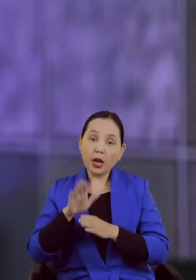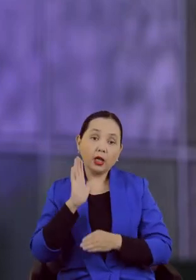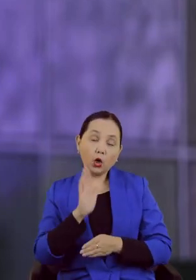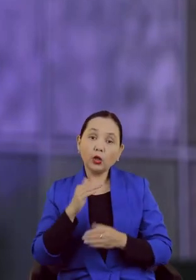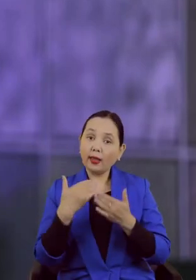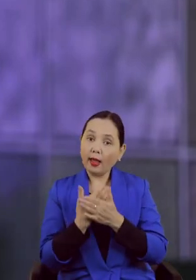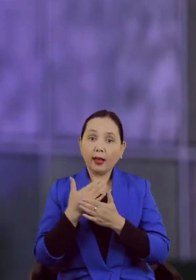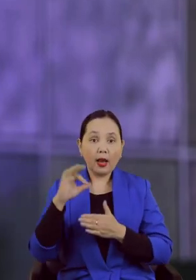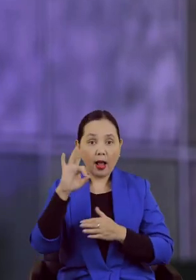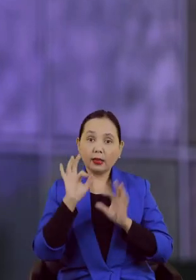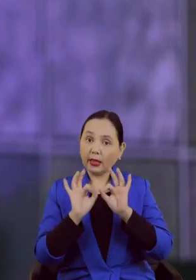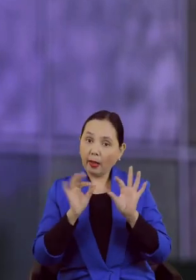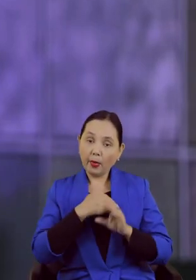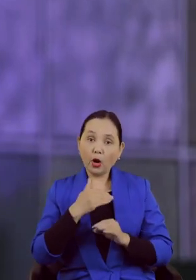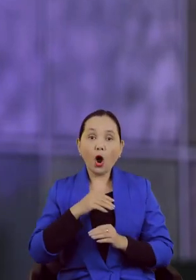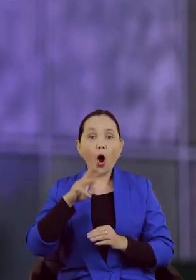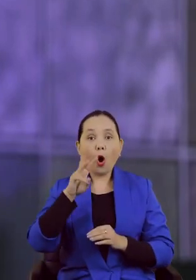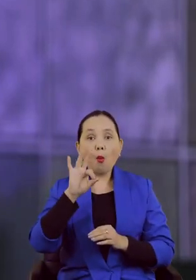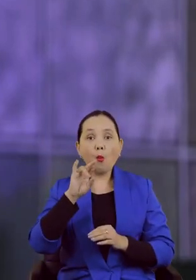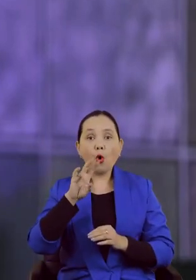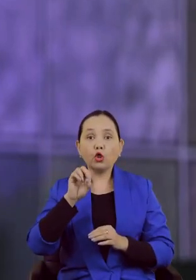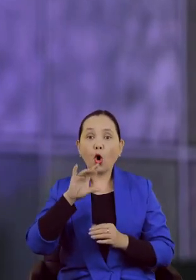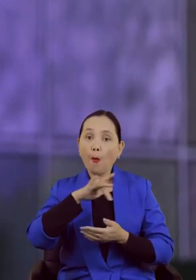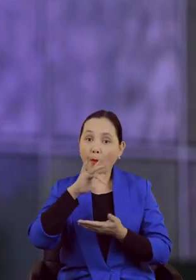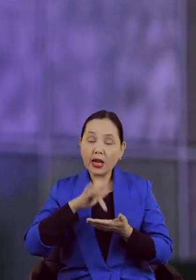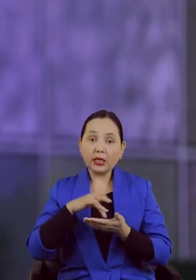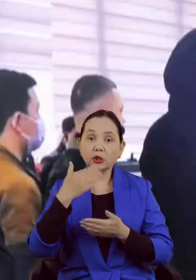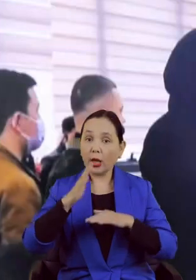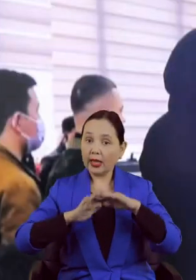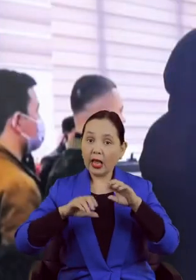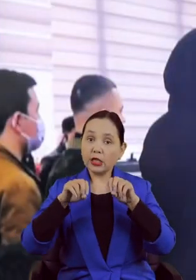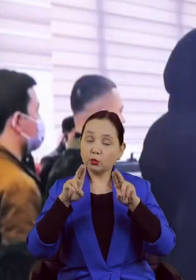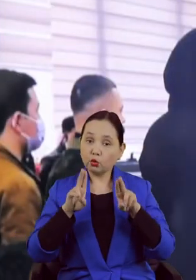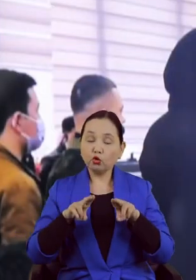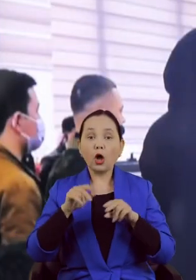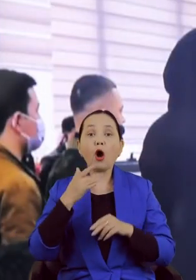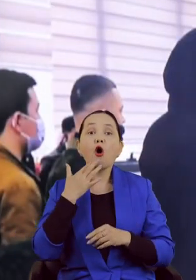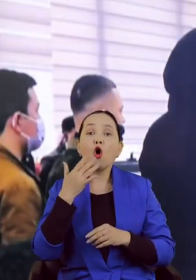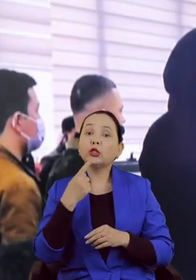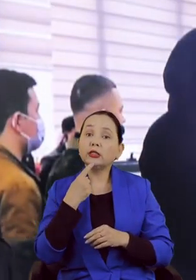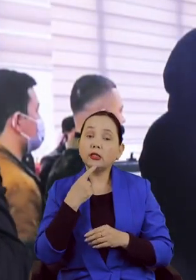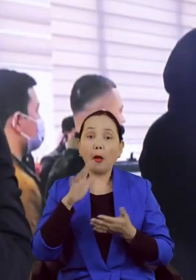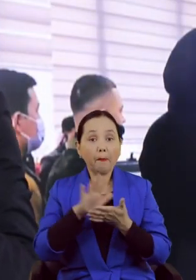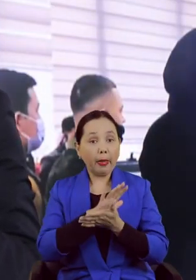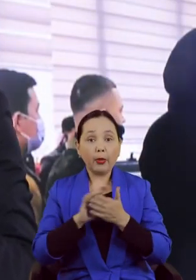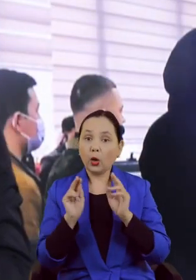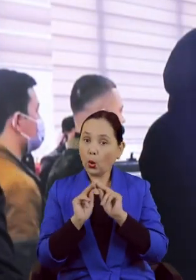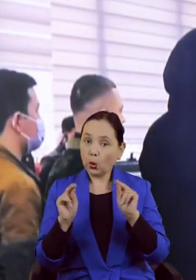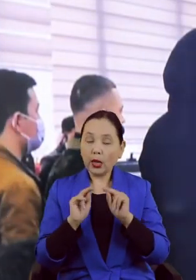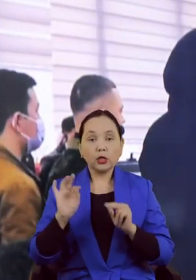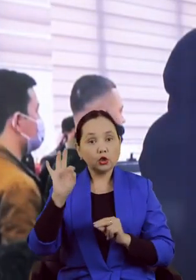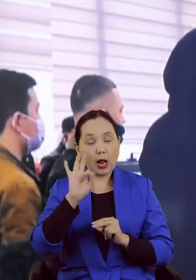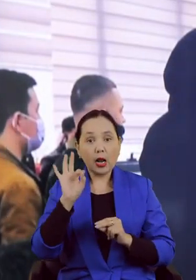Mamlakatda amalga oshirilayotgan yana bir yangilik haqida gapirmoqchimiz. Mono markaz, u yerda demak kasb hunar, xorijiy tillar